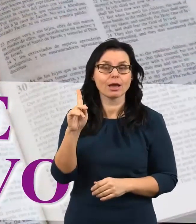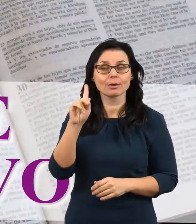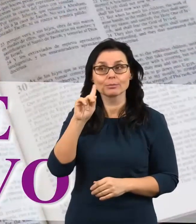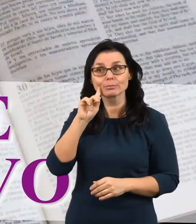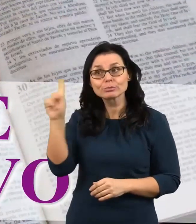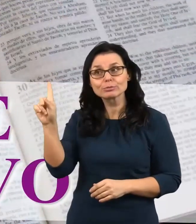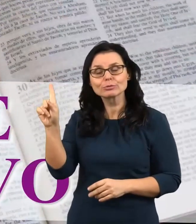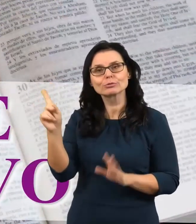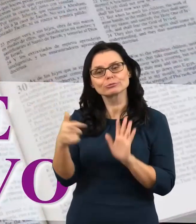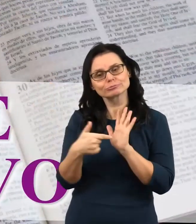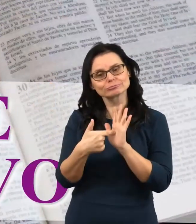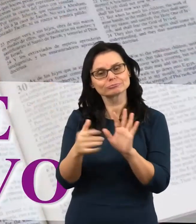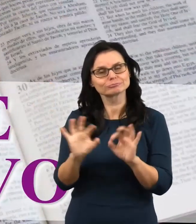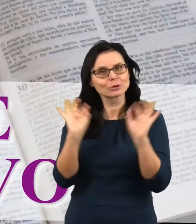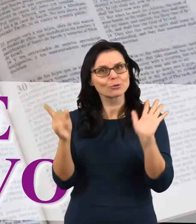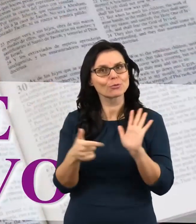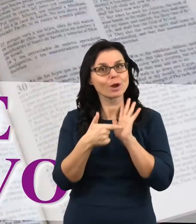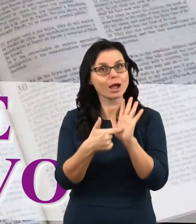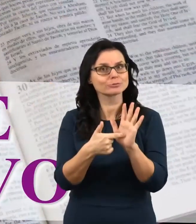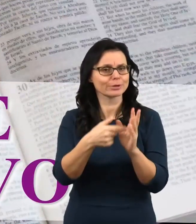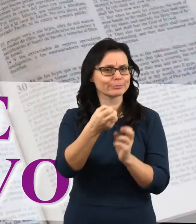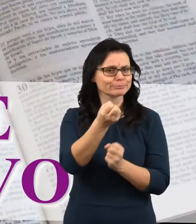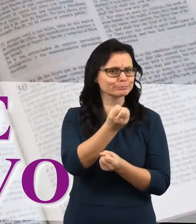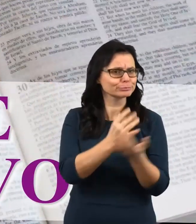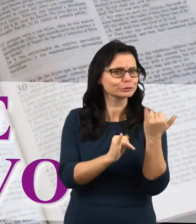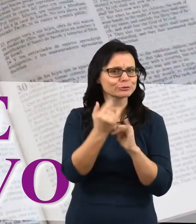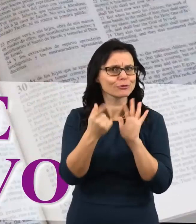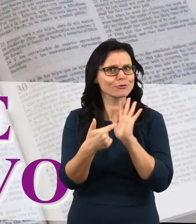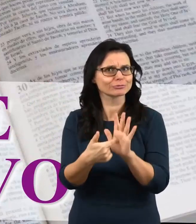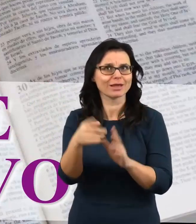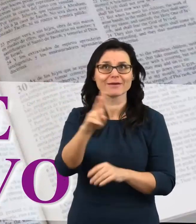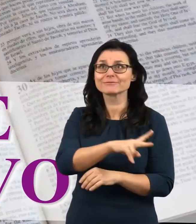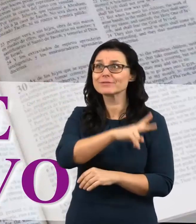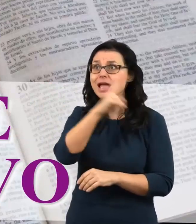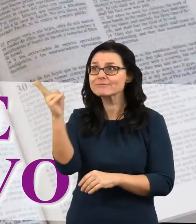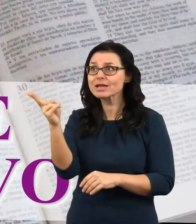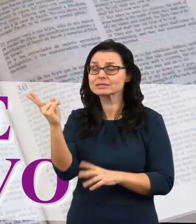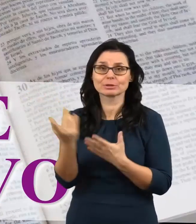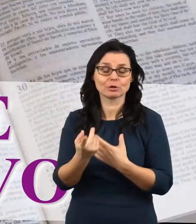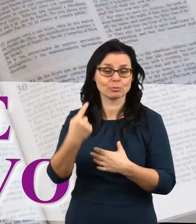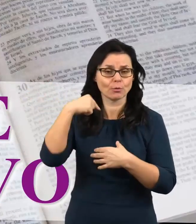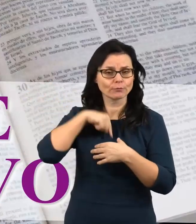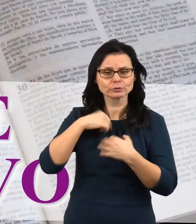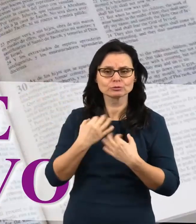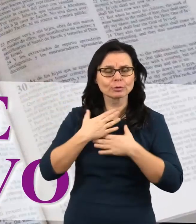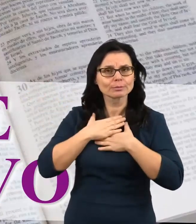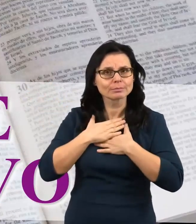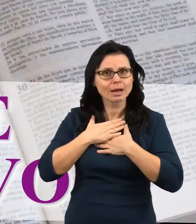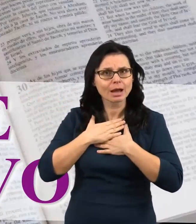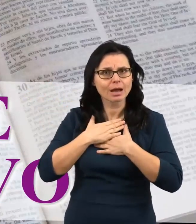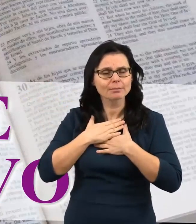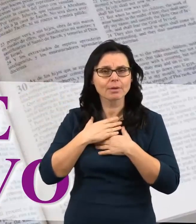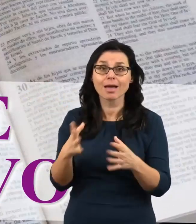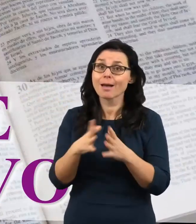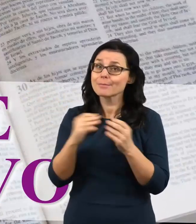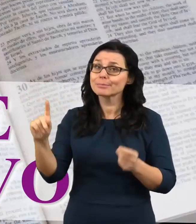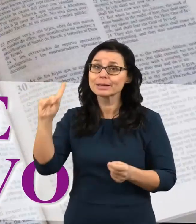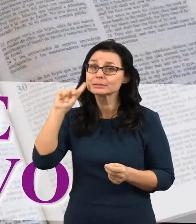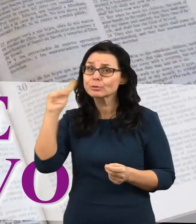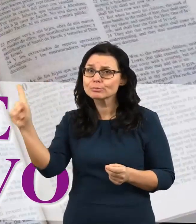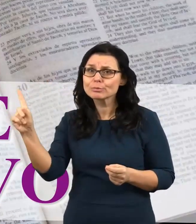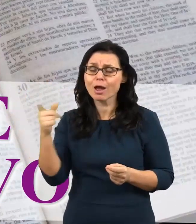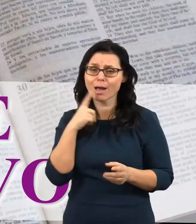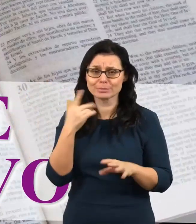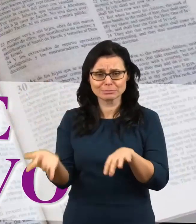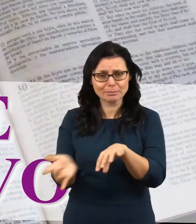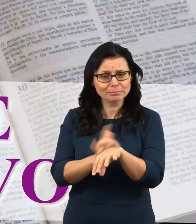sám se zjevuje v přírodě, ve vesmíru, v nás samých. Bez Pána Boha jsme vypráhlí,